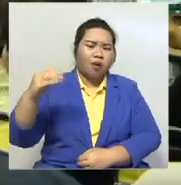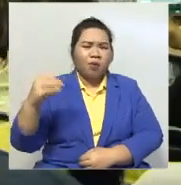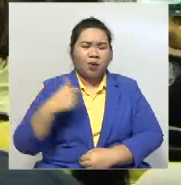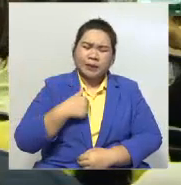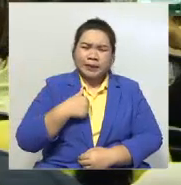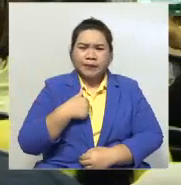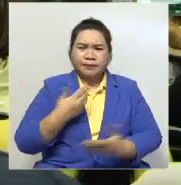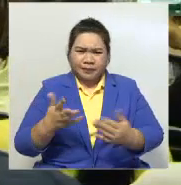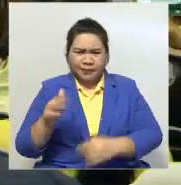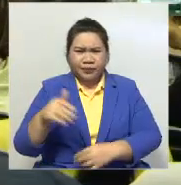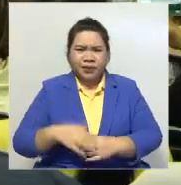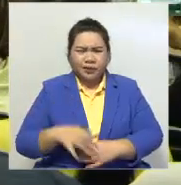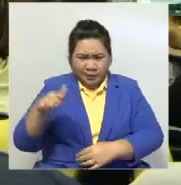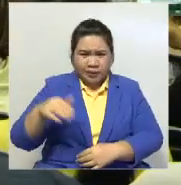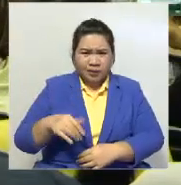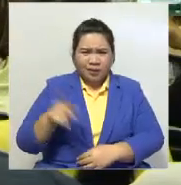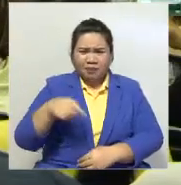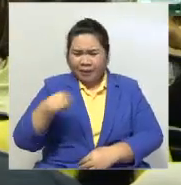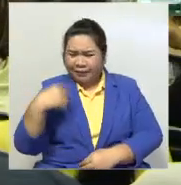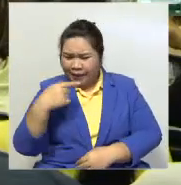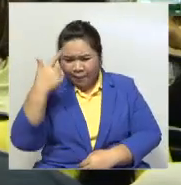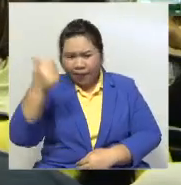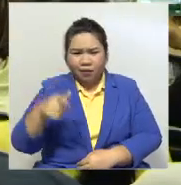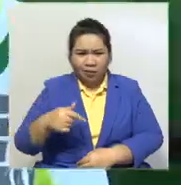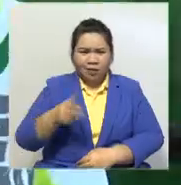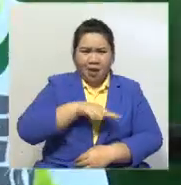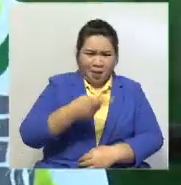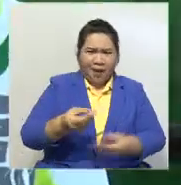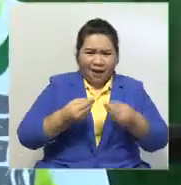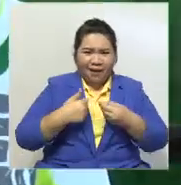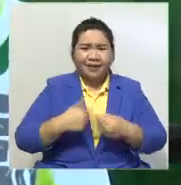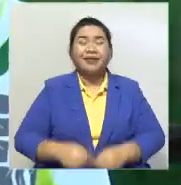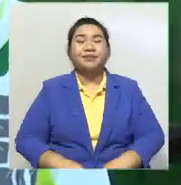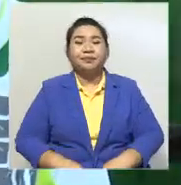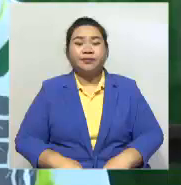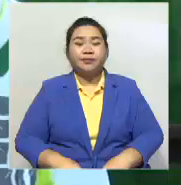ผมก็บอกว่าให้รู้ภาษาอังกฤษบ้างแปลหน่อยดี